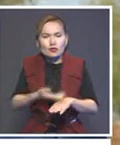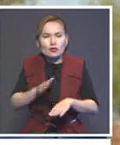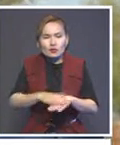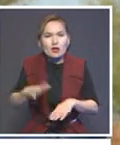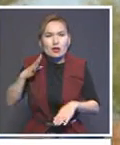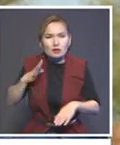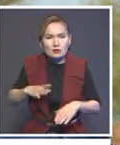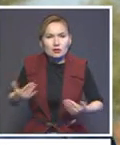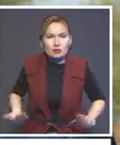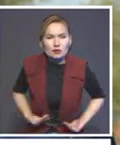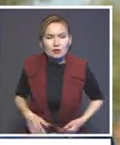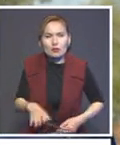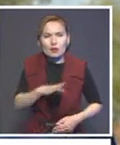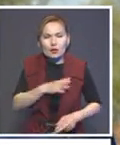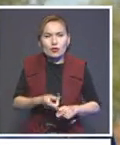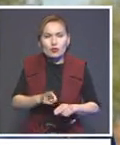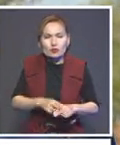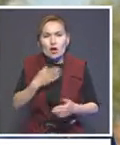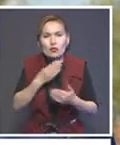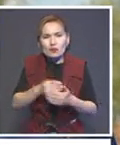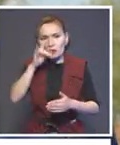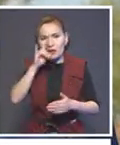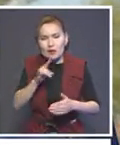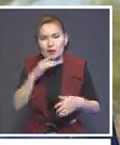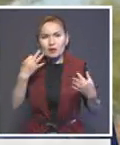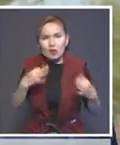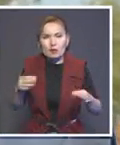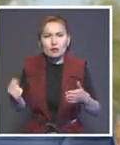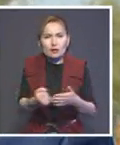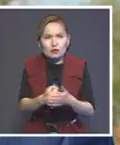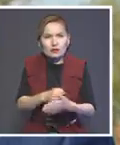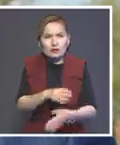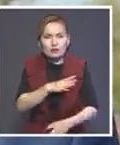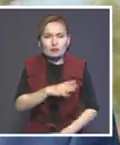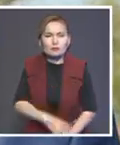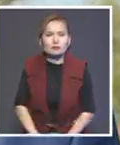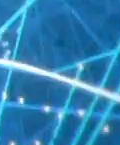қиыншылықты көрген, сөйтіп барып, өмірдің не екен, тәуелсіздіктің не екен, бостандықтың не екен түсінеді.